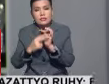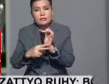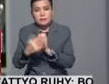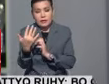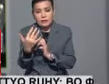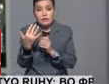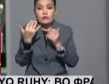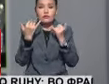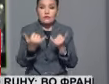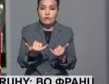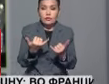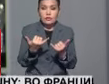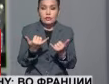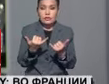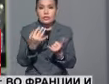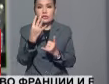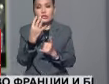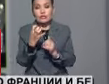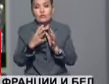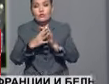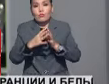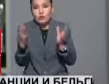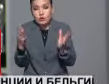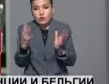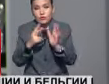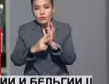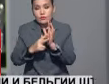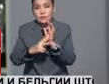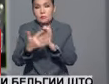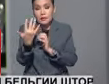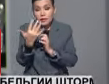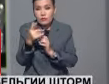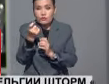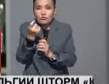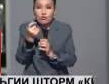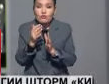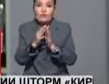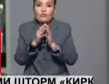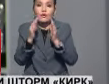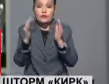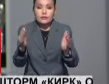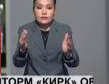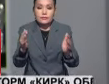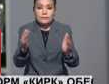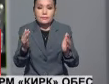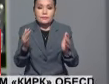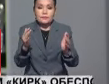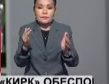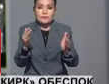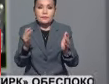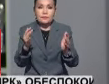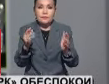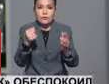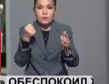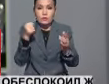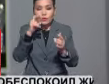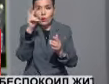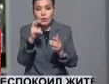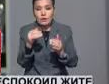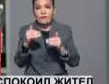поэтому сегодняшний вот 400, больше 485, он чуть больше, так как бы, доллар